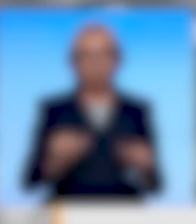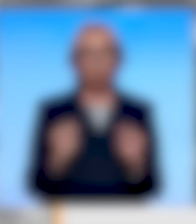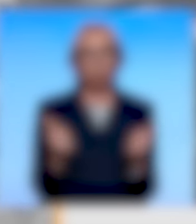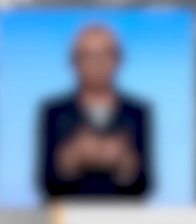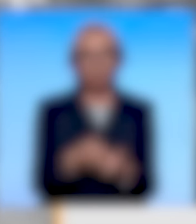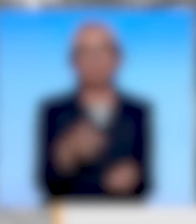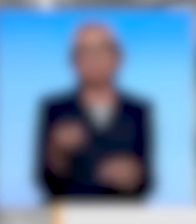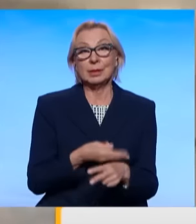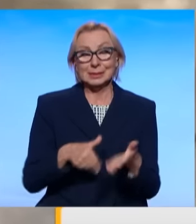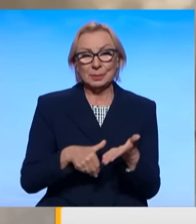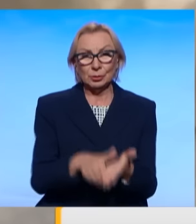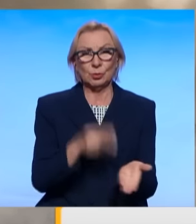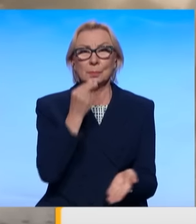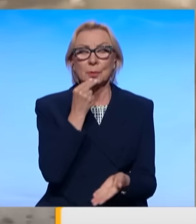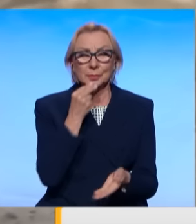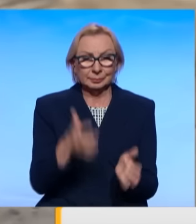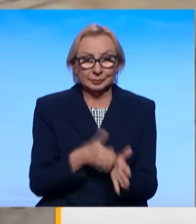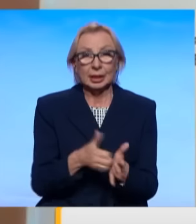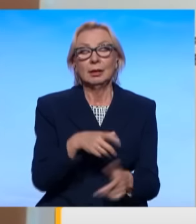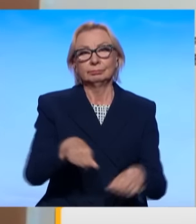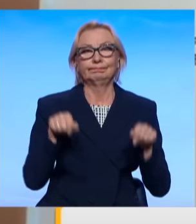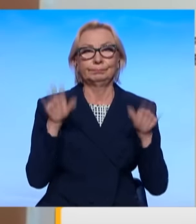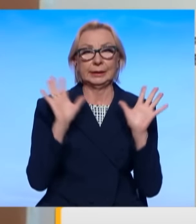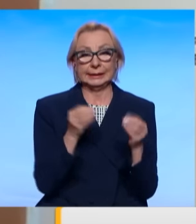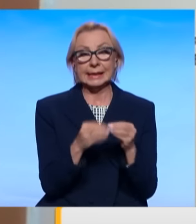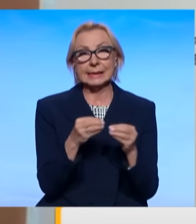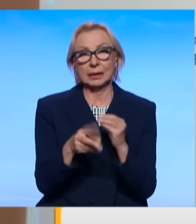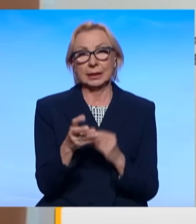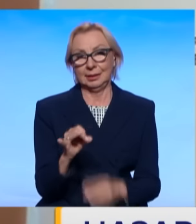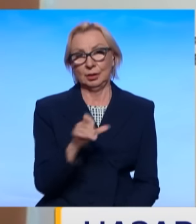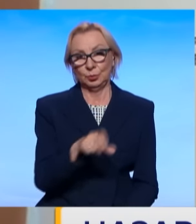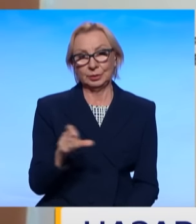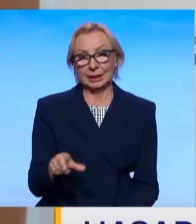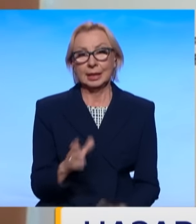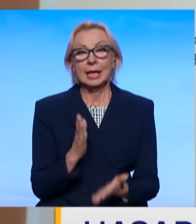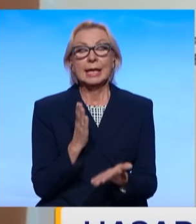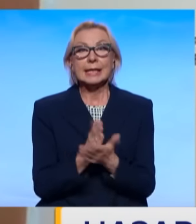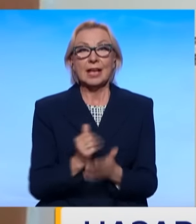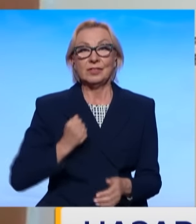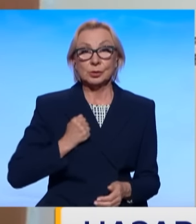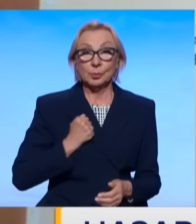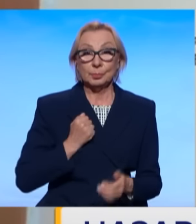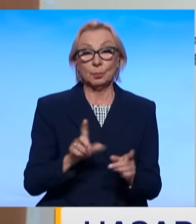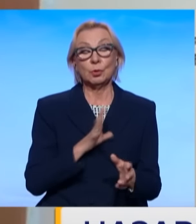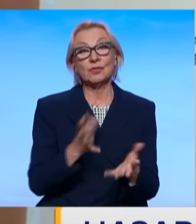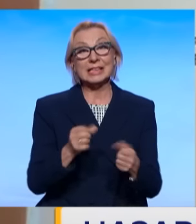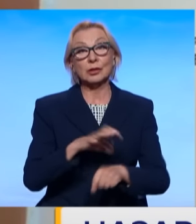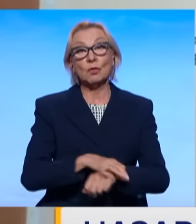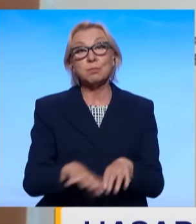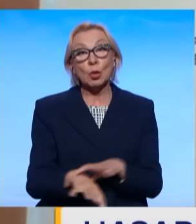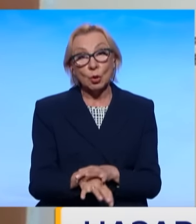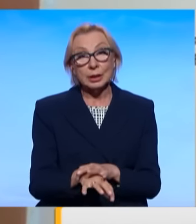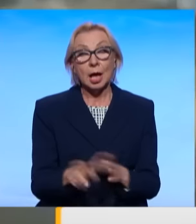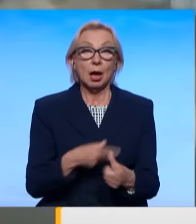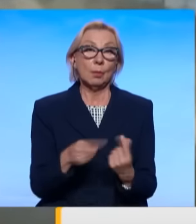і провіанту, десятки росіян підняли руки. Є певна кількість російських військовослужбовців, яких було або взято в полон, або